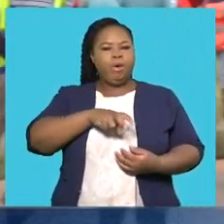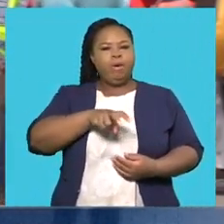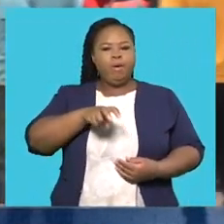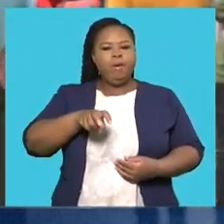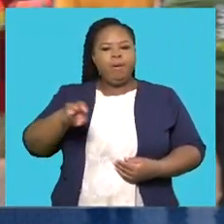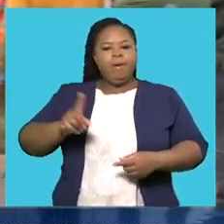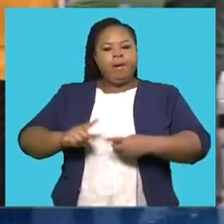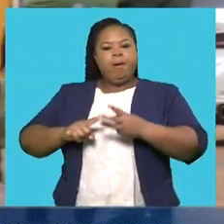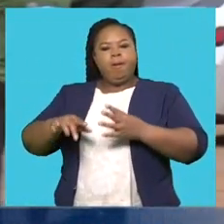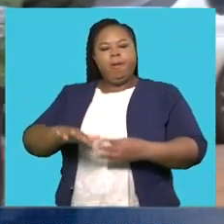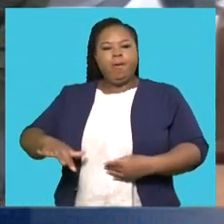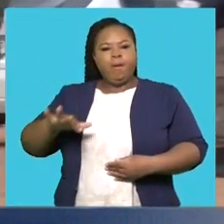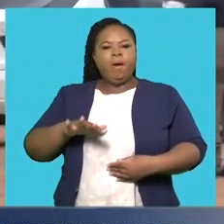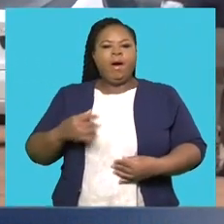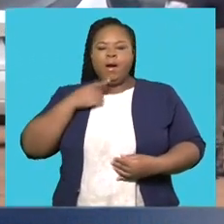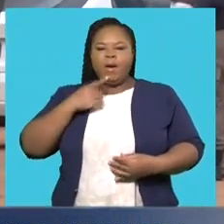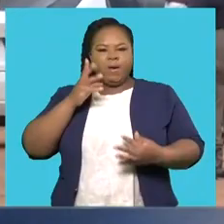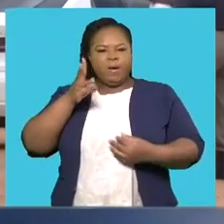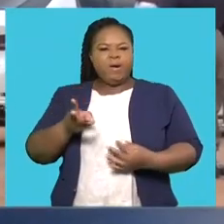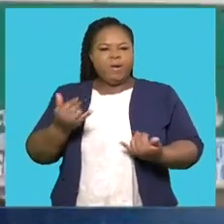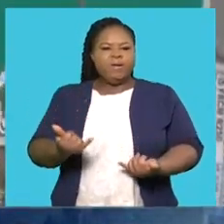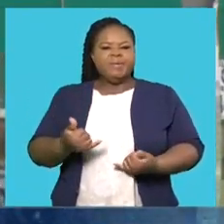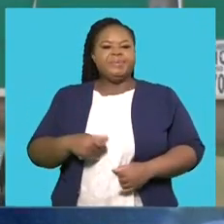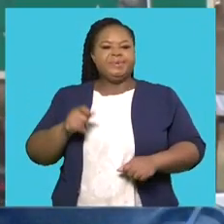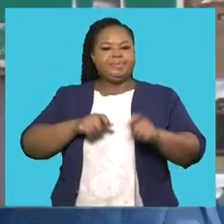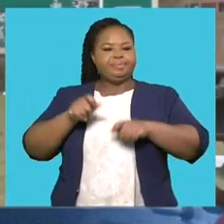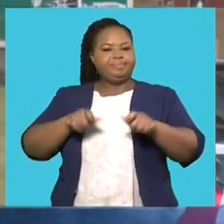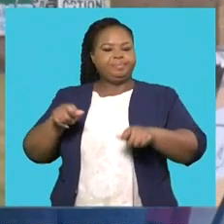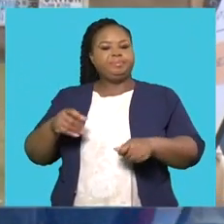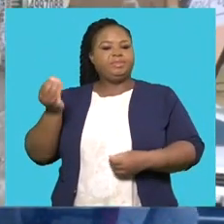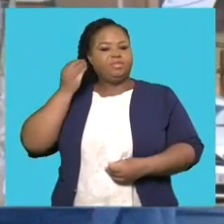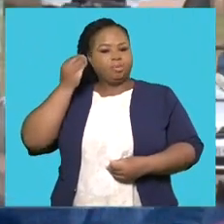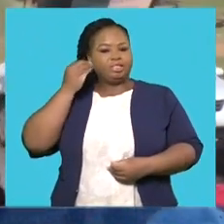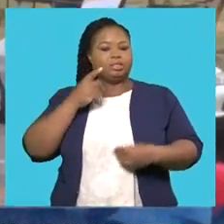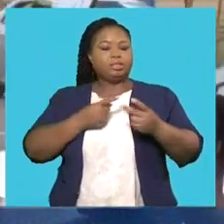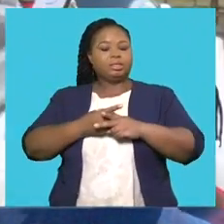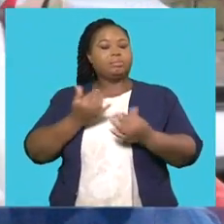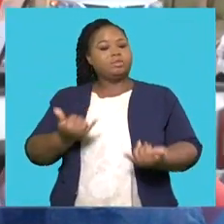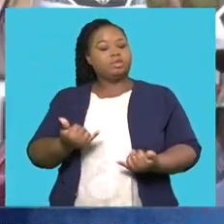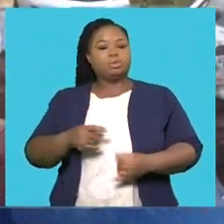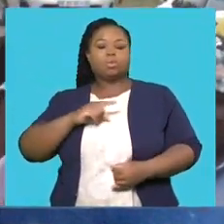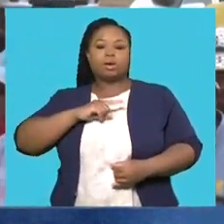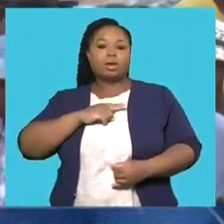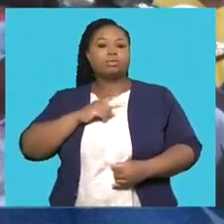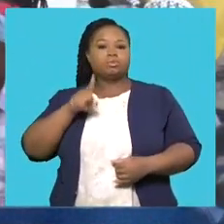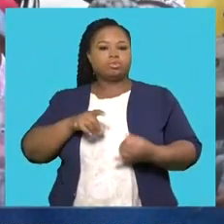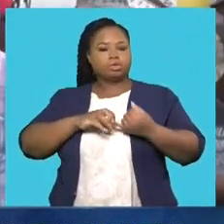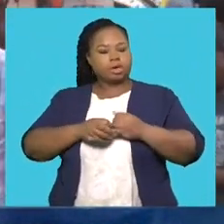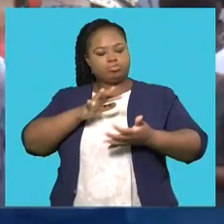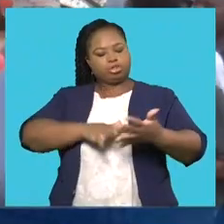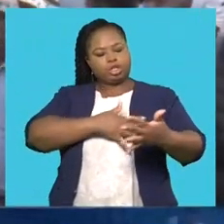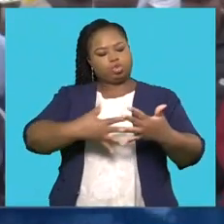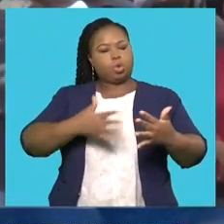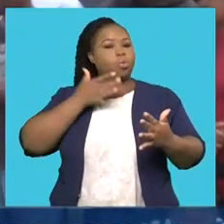kwiinginqi ezohlukeneyo, kuza kukhutshwa uluhlu oluneenkcukacha kumakhasi onxibelelwano ukuchaza iintsuku